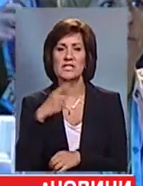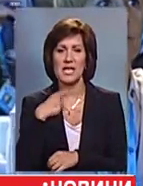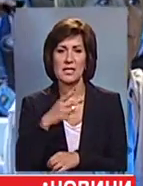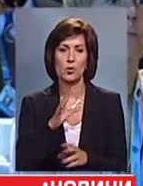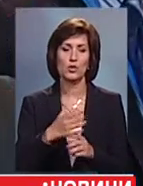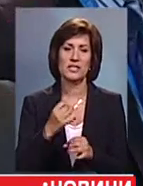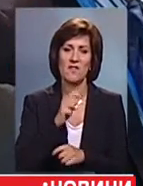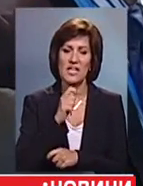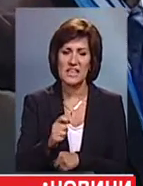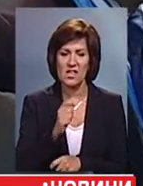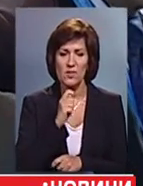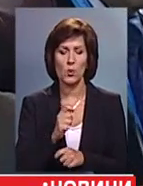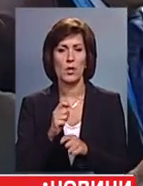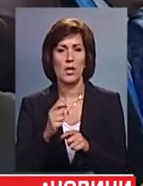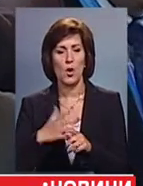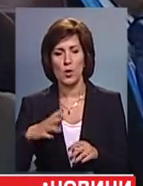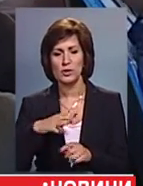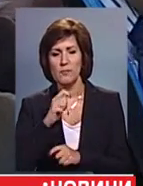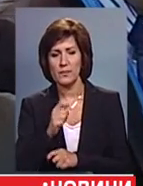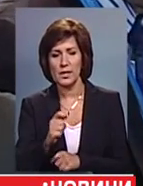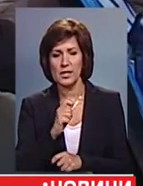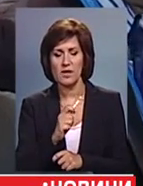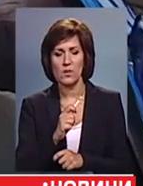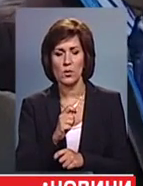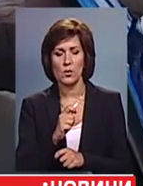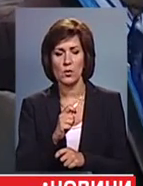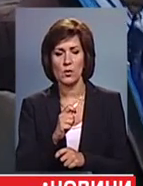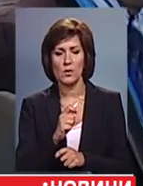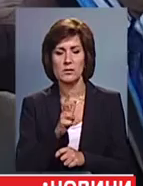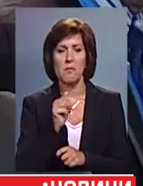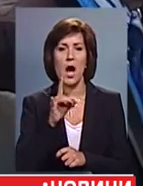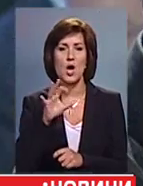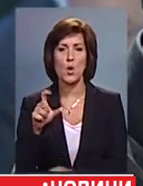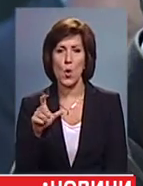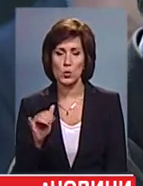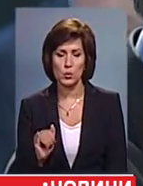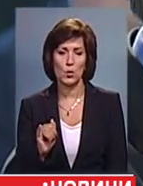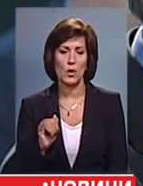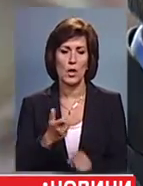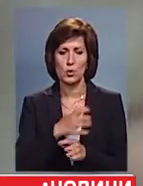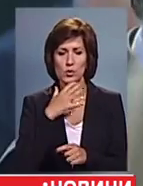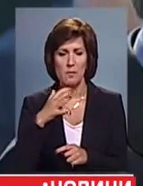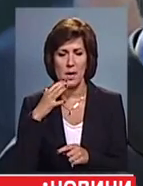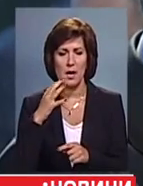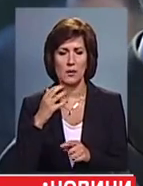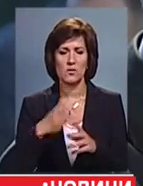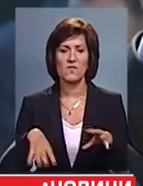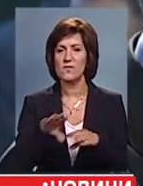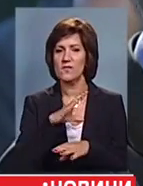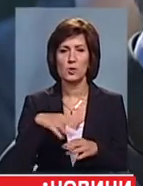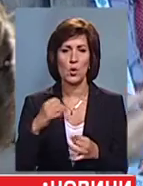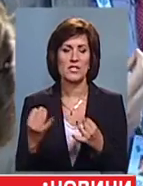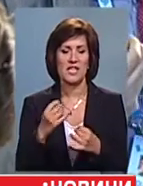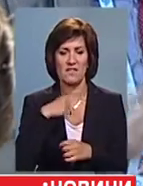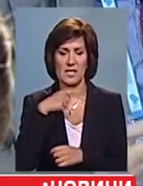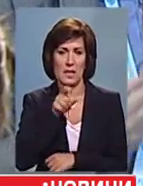інтерв'ю Радослава Сікорського. Очікуємо ми інтерв'ю ексклюзивне з Барозу. Тому насправді дуже багато цього цікавого